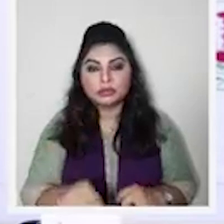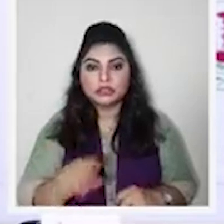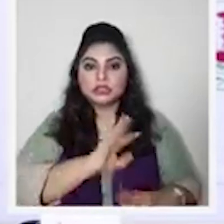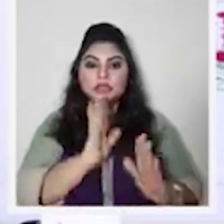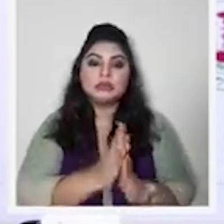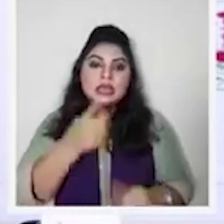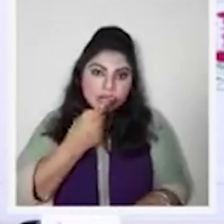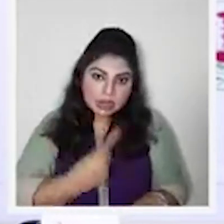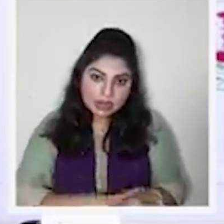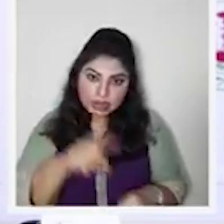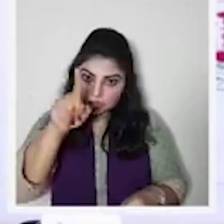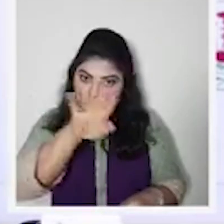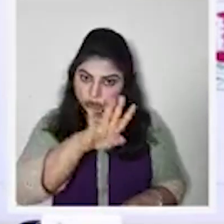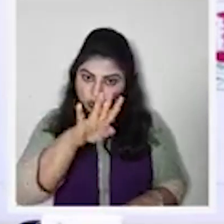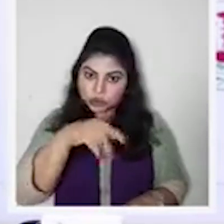44.09%।